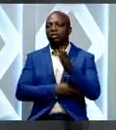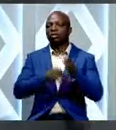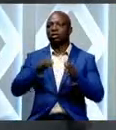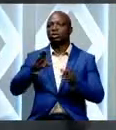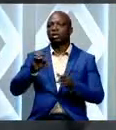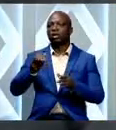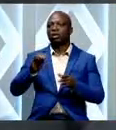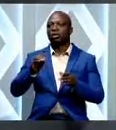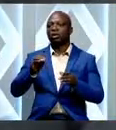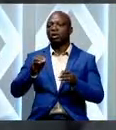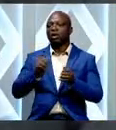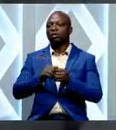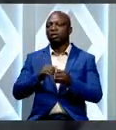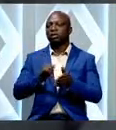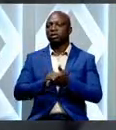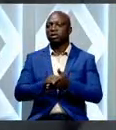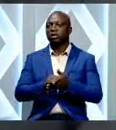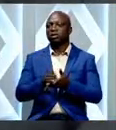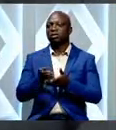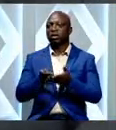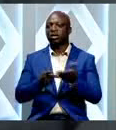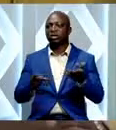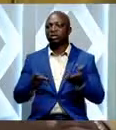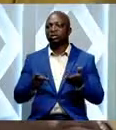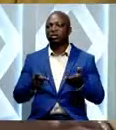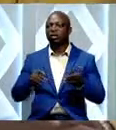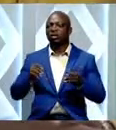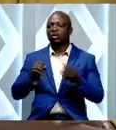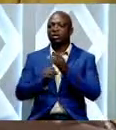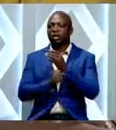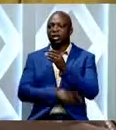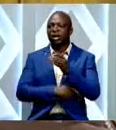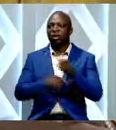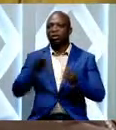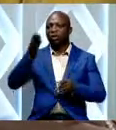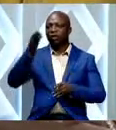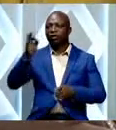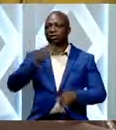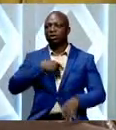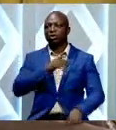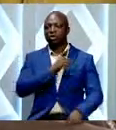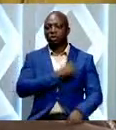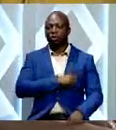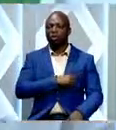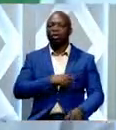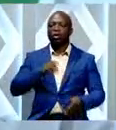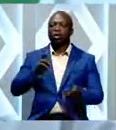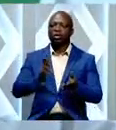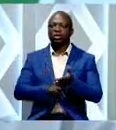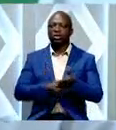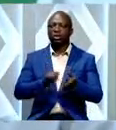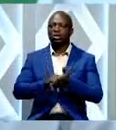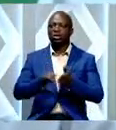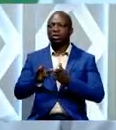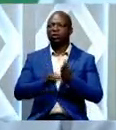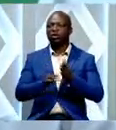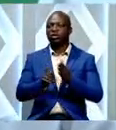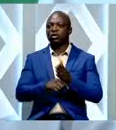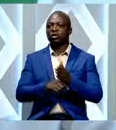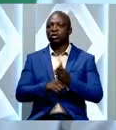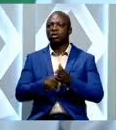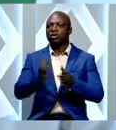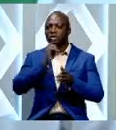à l'exception d'une infime partie. Le Sénégal, le Burkina Faso et le Togo, qui ont signé la convention de Minamata,